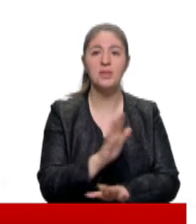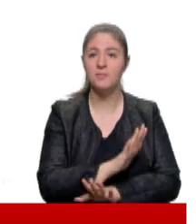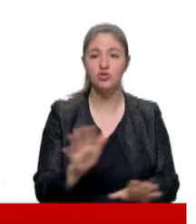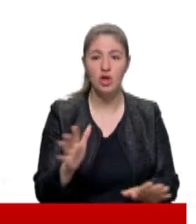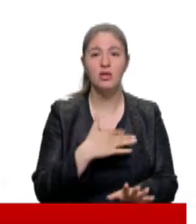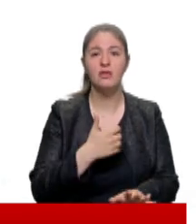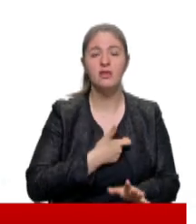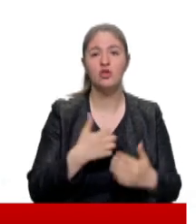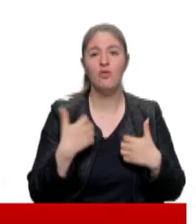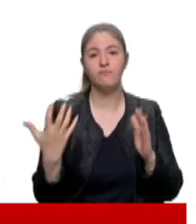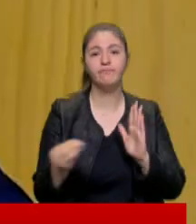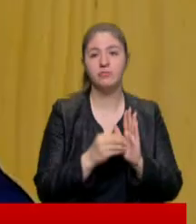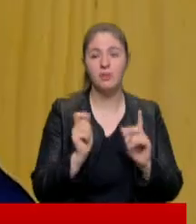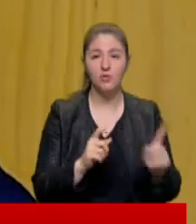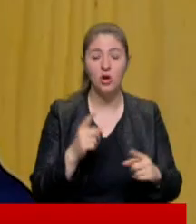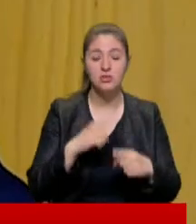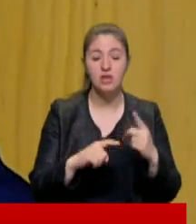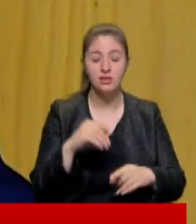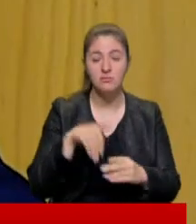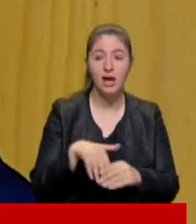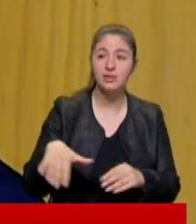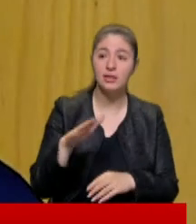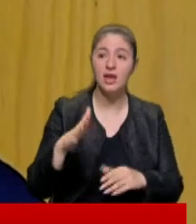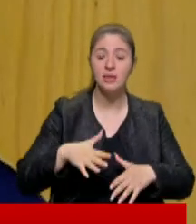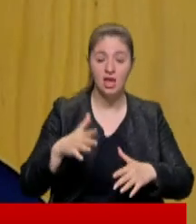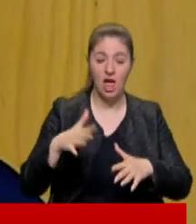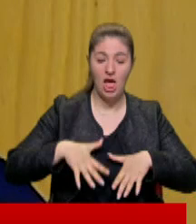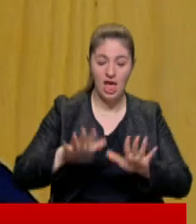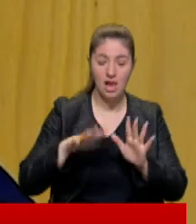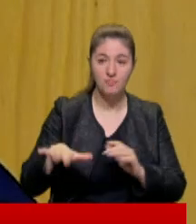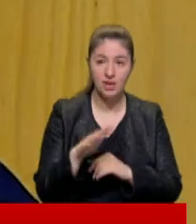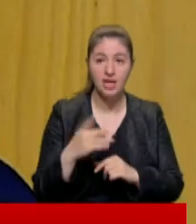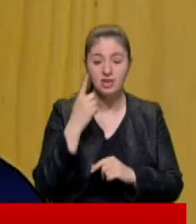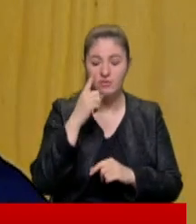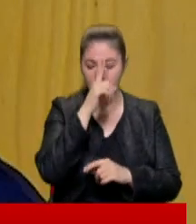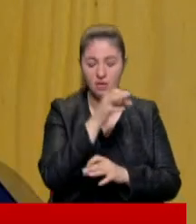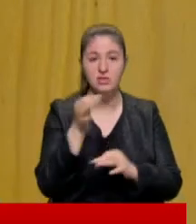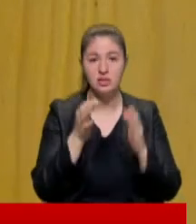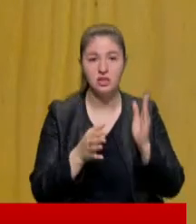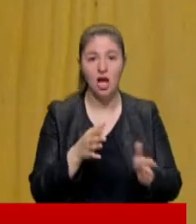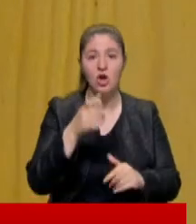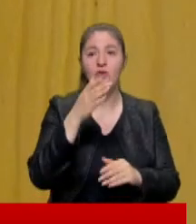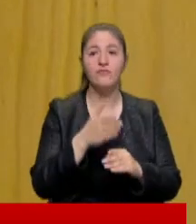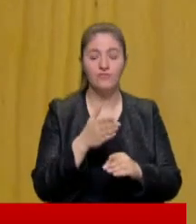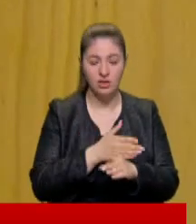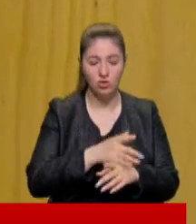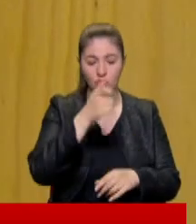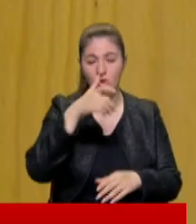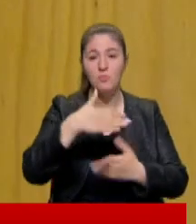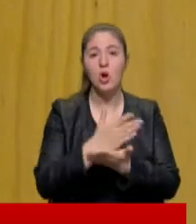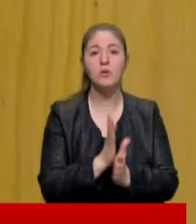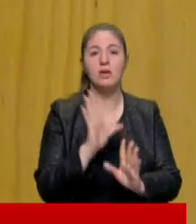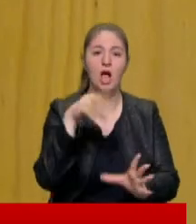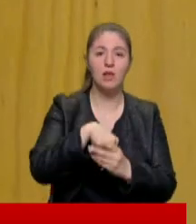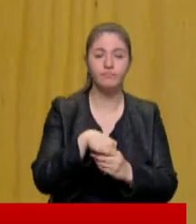edilemeyeceğini anayasal güvence altına alıyor. Siyasi partilerin eylemleri devletin bağımsızlığına, ülkesi ve milletiyle